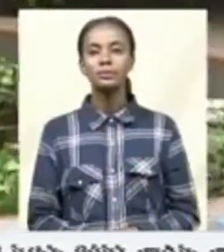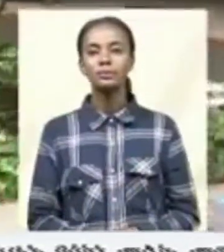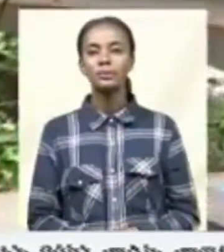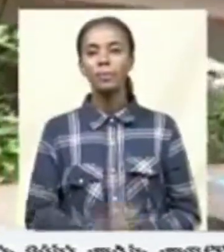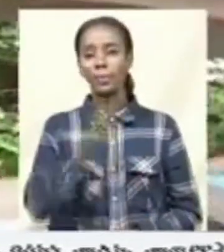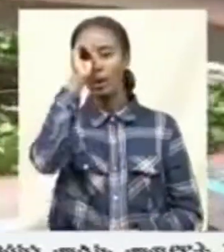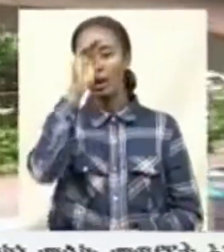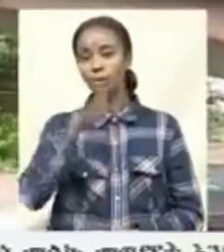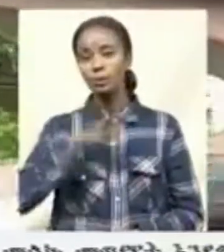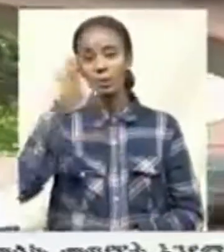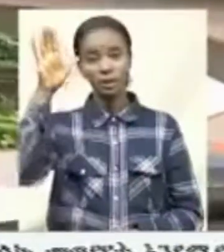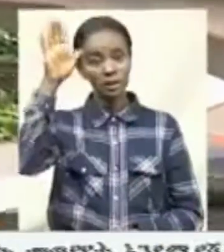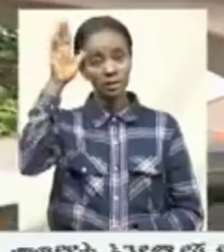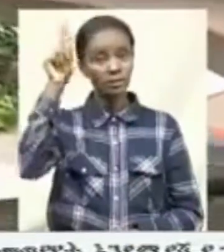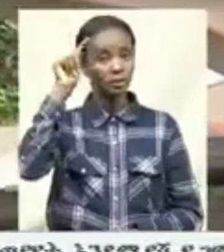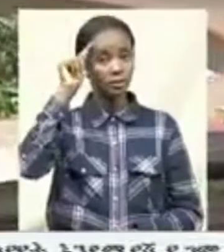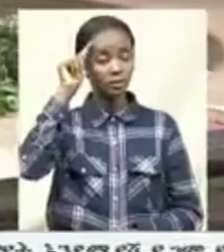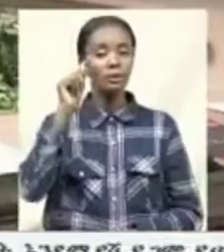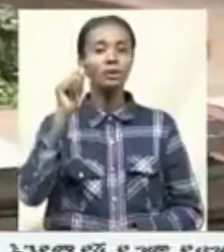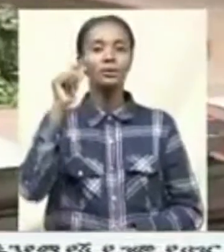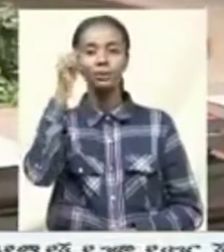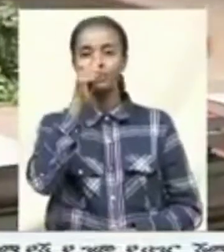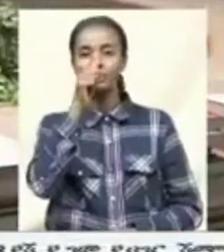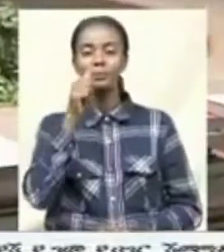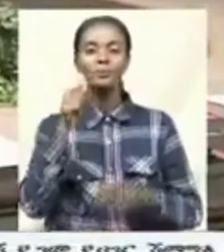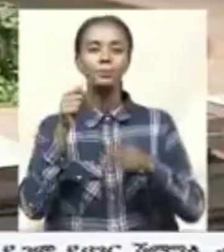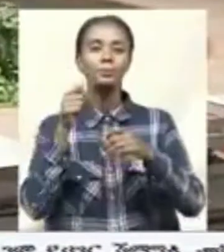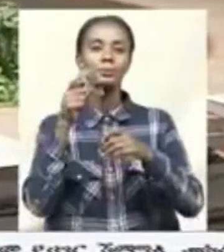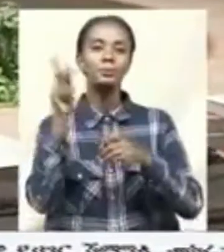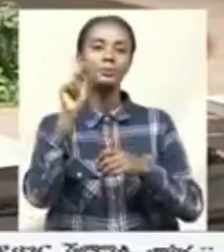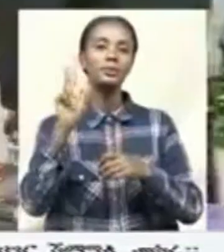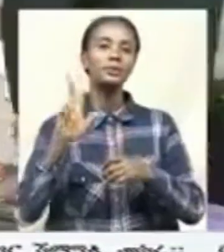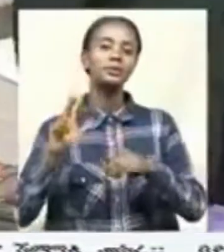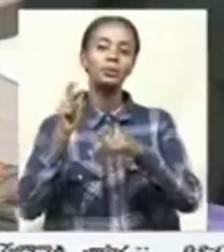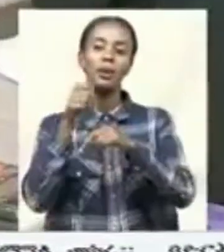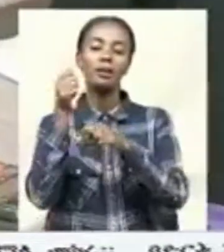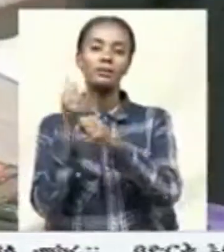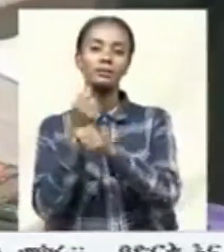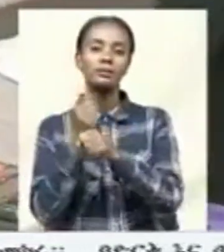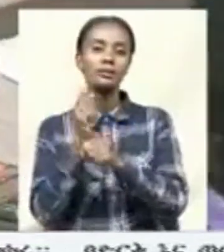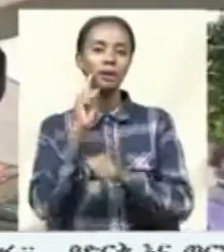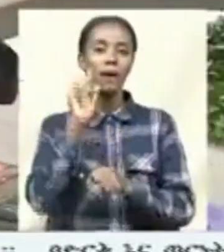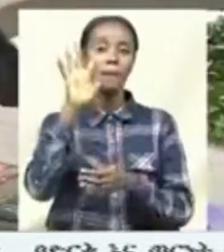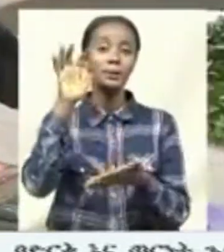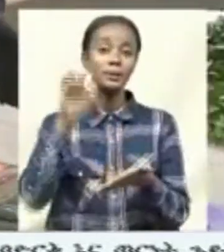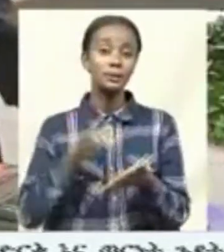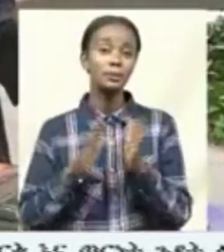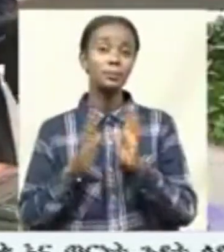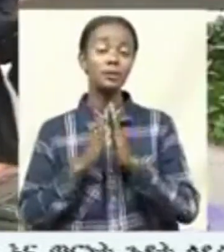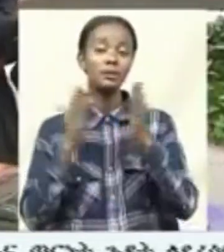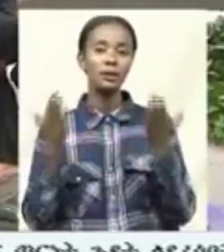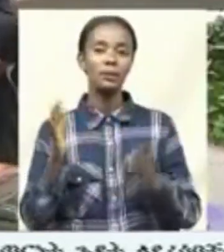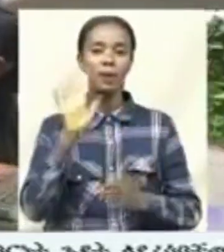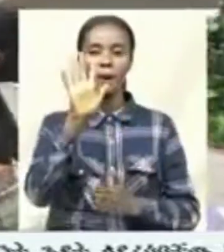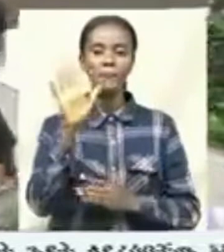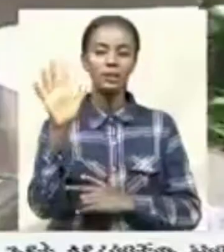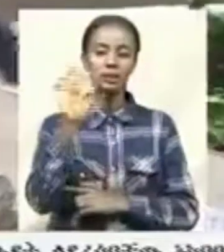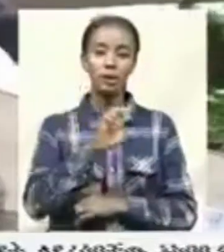አቶ ጌትነት ታደሰ የኢትዮጵያ ፕሬስ ድርጅት ዋና ስራ አስኪያጅ ናቸው። 5000 መጻሕፍት